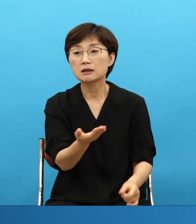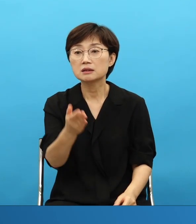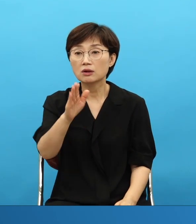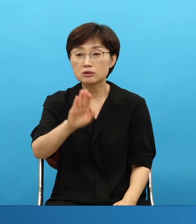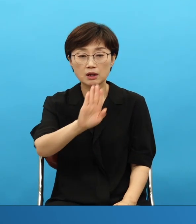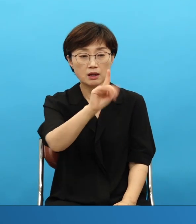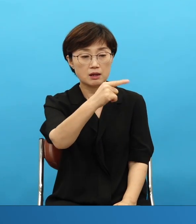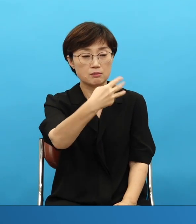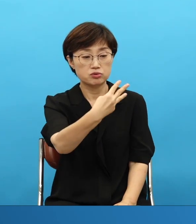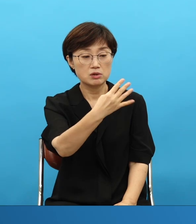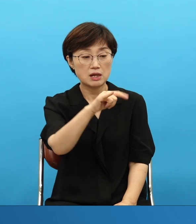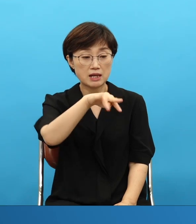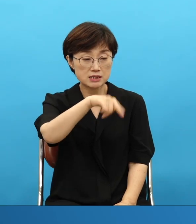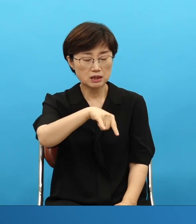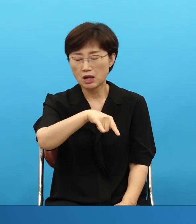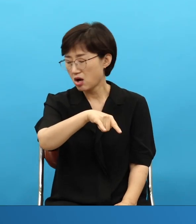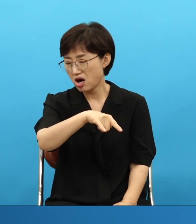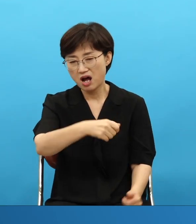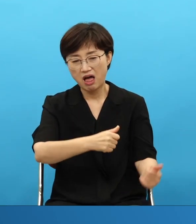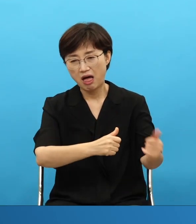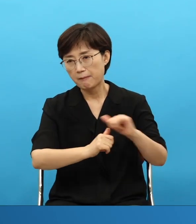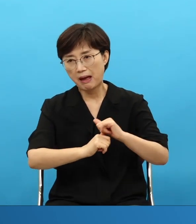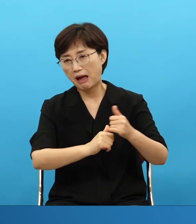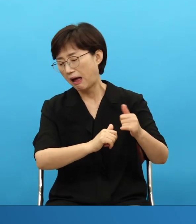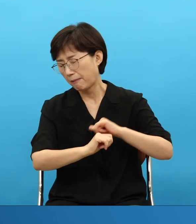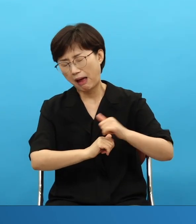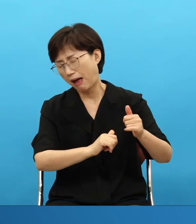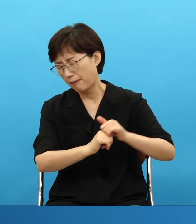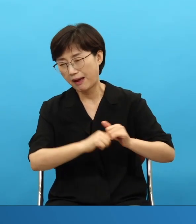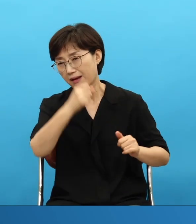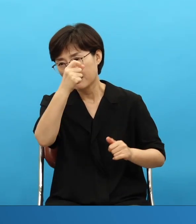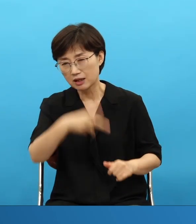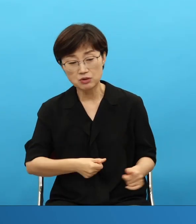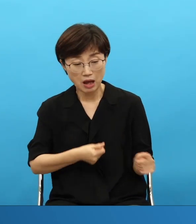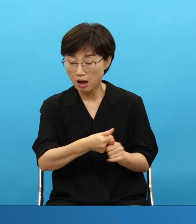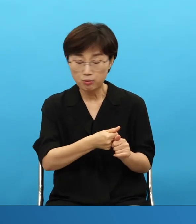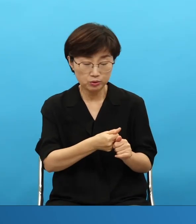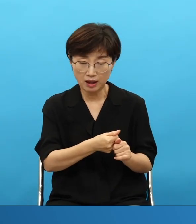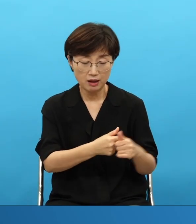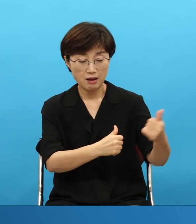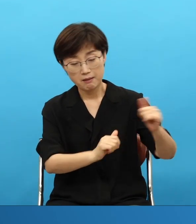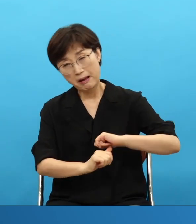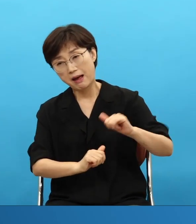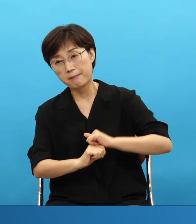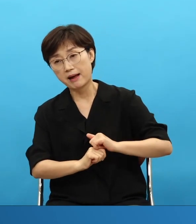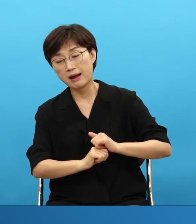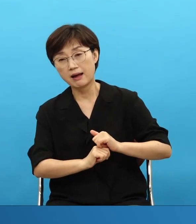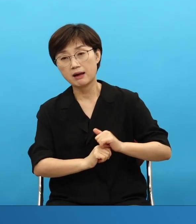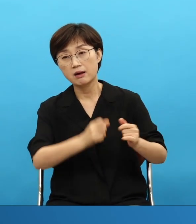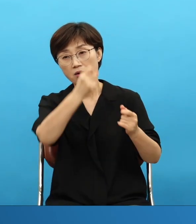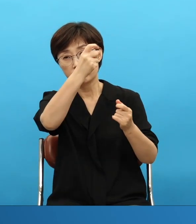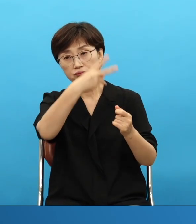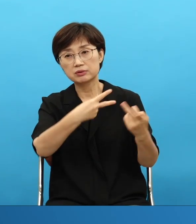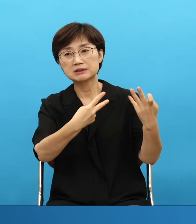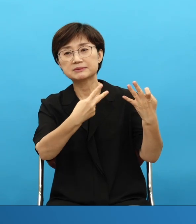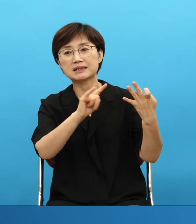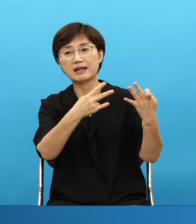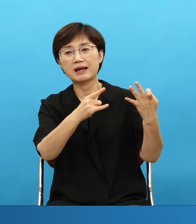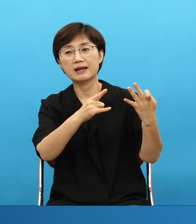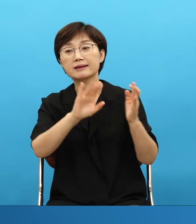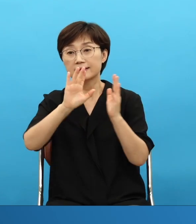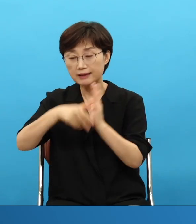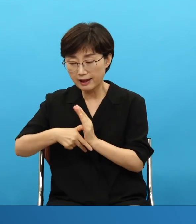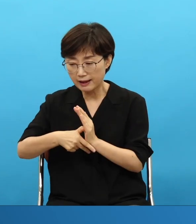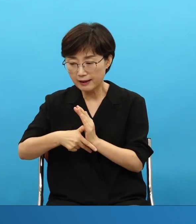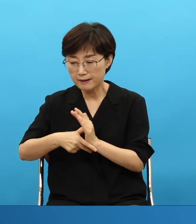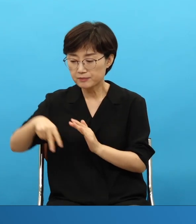Philistines. 블레셋 때문입니까? Is it because of the Philistines? 이때 사무엘이